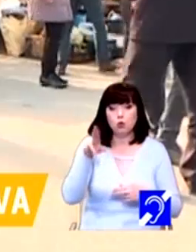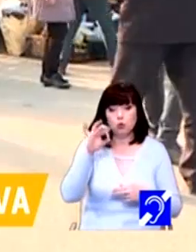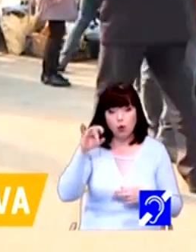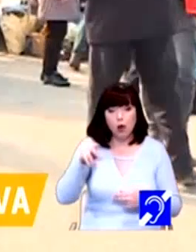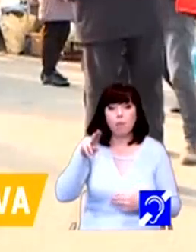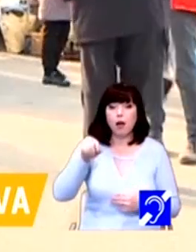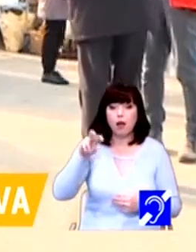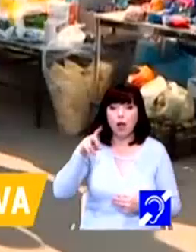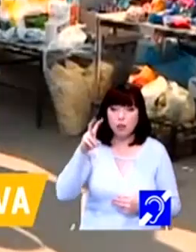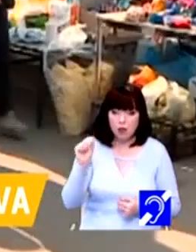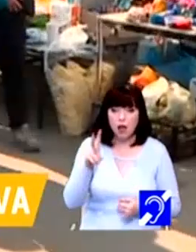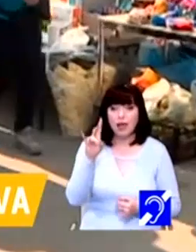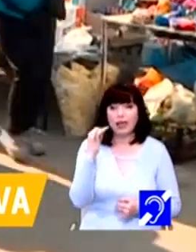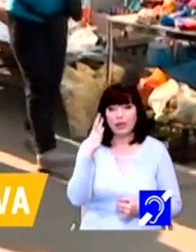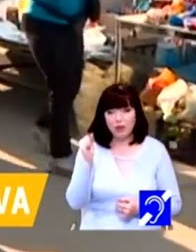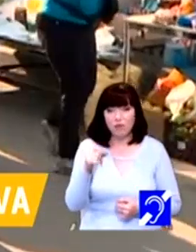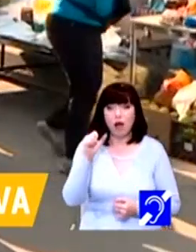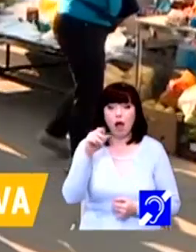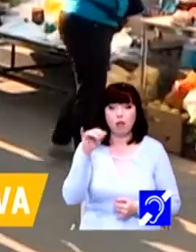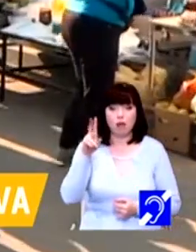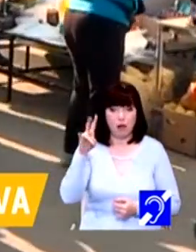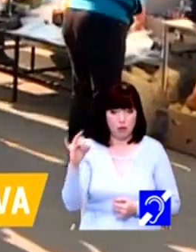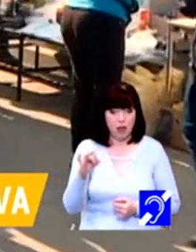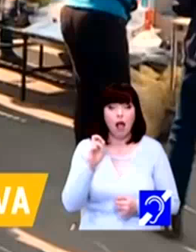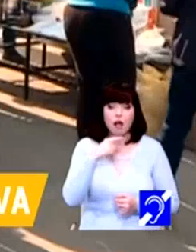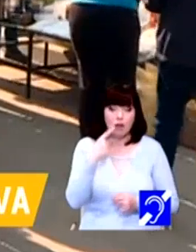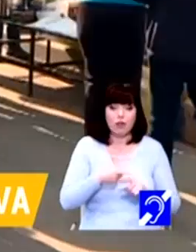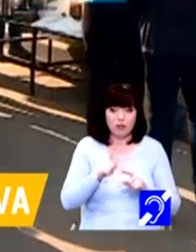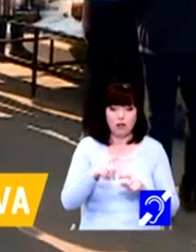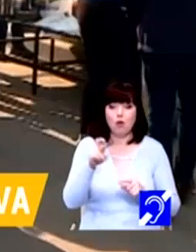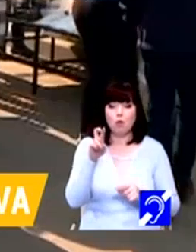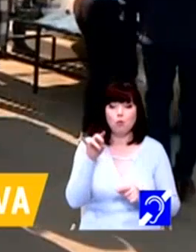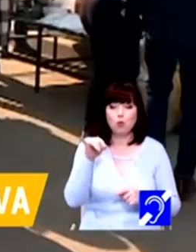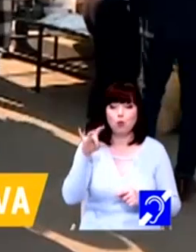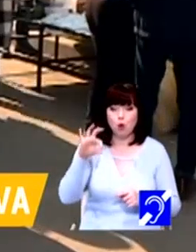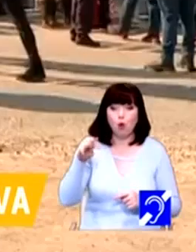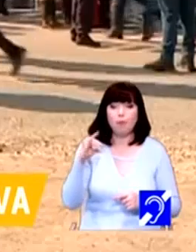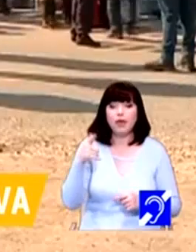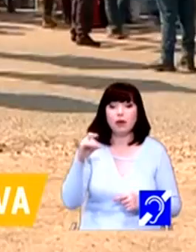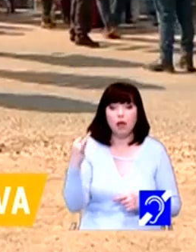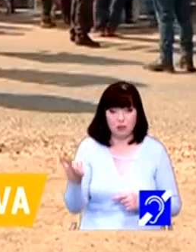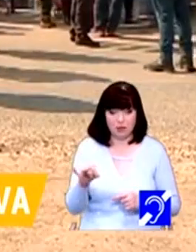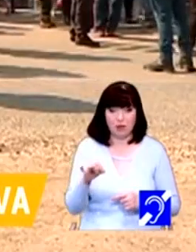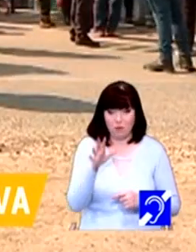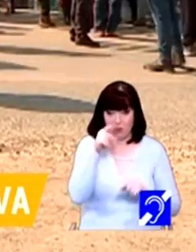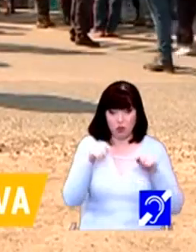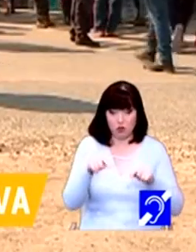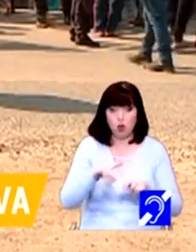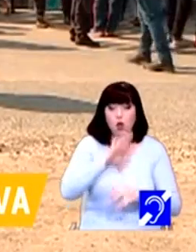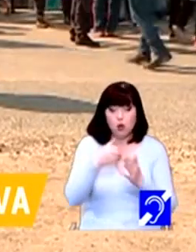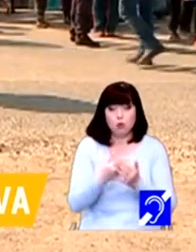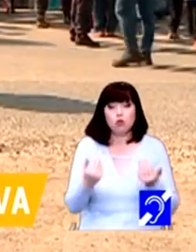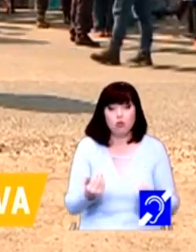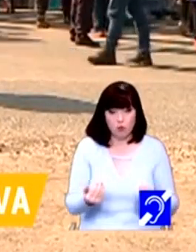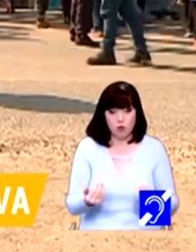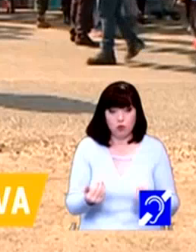Palanca, Otaci și Criva. Potrivit datele Biroului Imigrație și Azil de la Chișinău, până